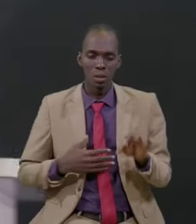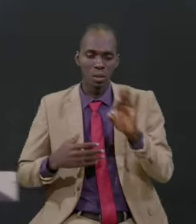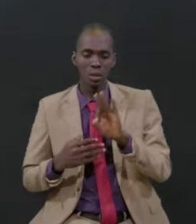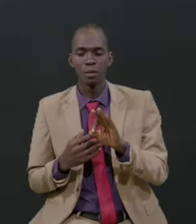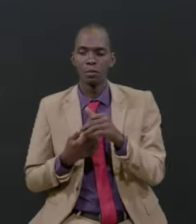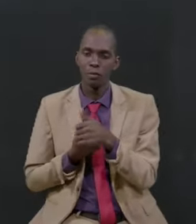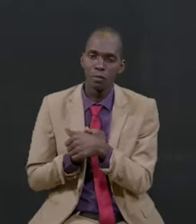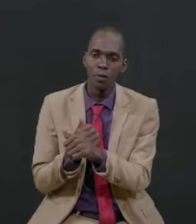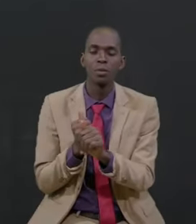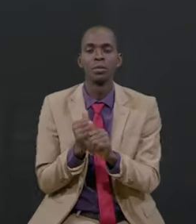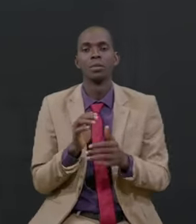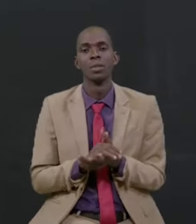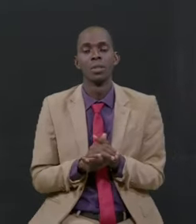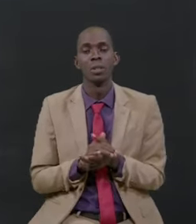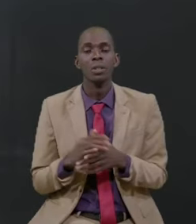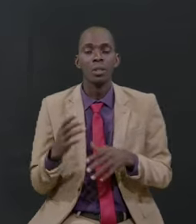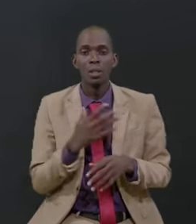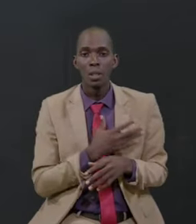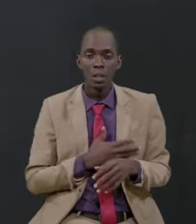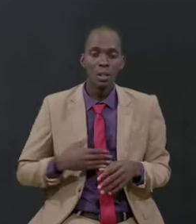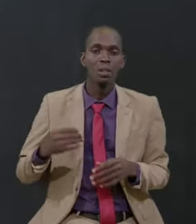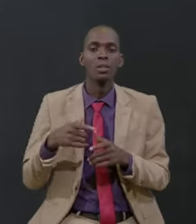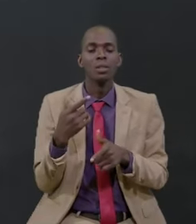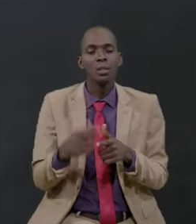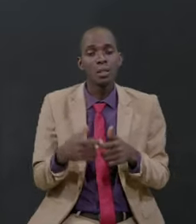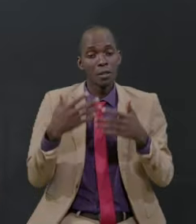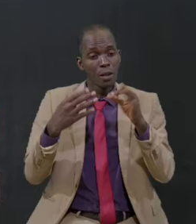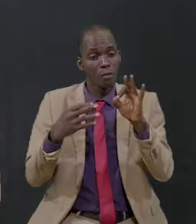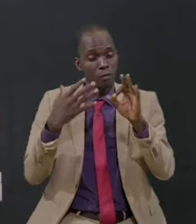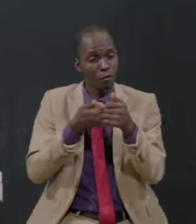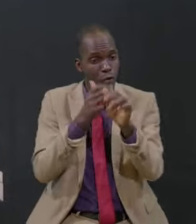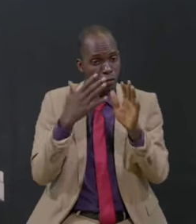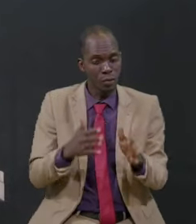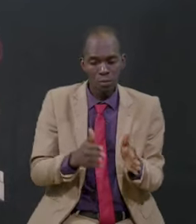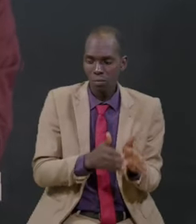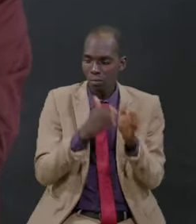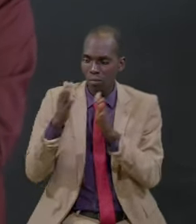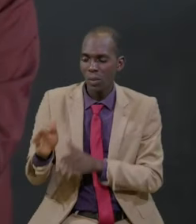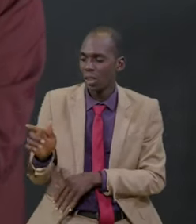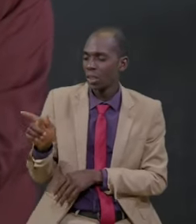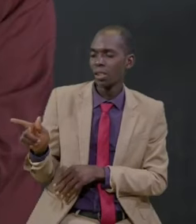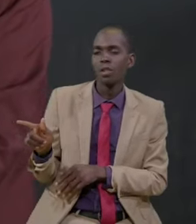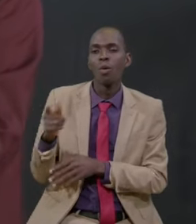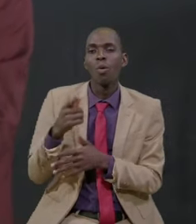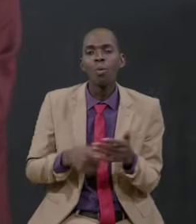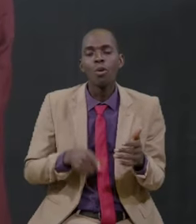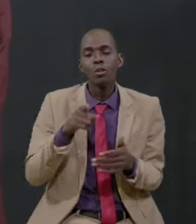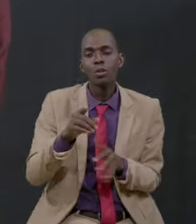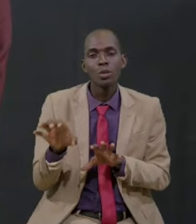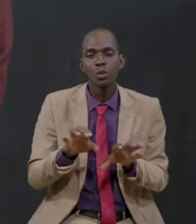que fais-tu? Il a déjà énoncé ce qu'il faut faire. Parce que maintenant, il